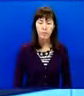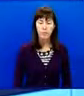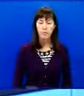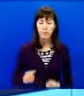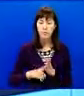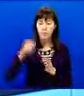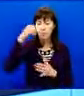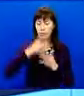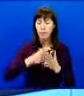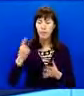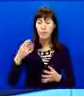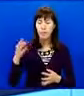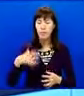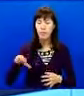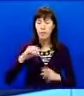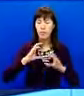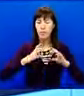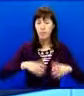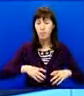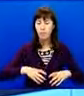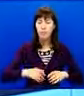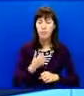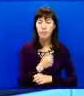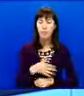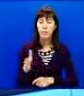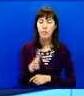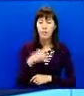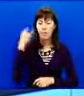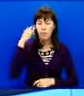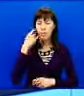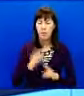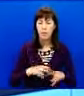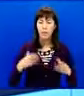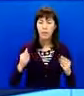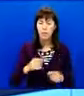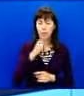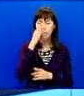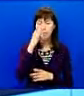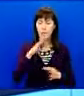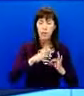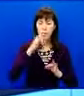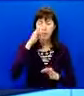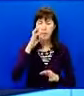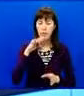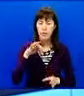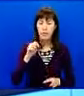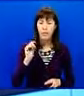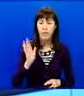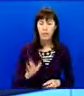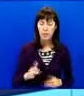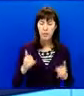Семнадцать лет назад, 1 октября, весь мир лицезрел победный флаг Казахстана. В этот день чемпионом Олимпиады стал Бекзат